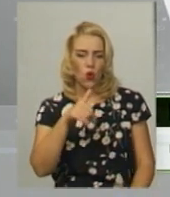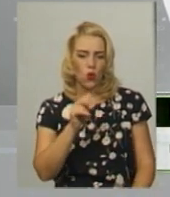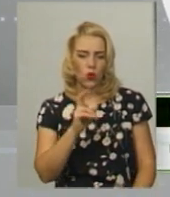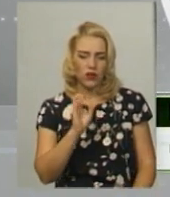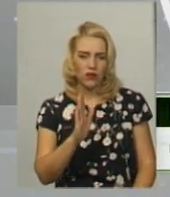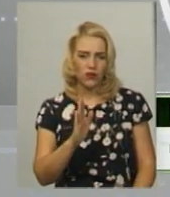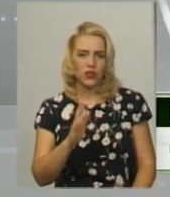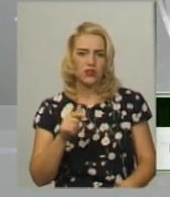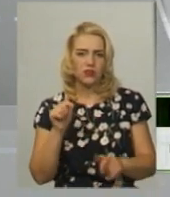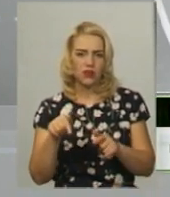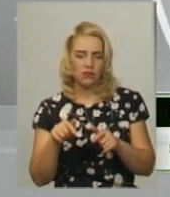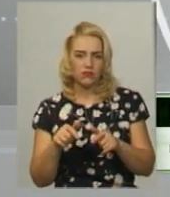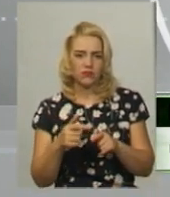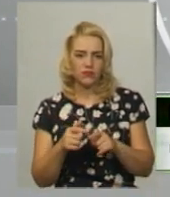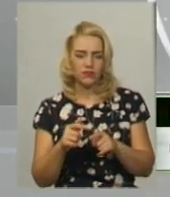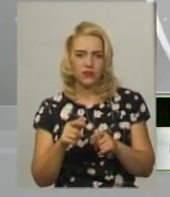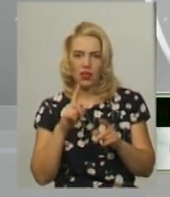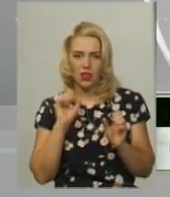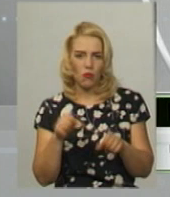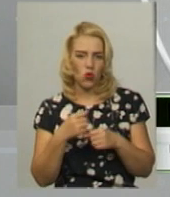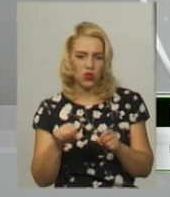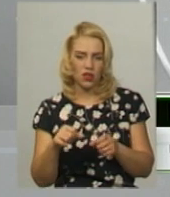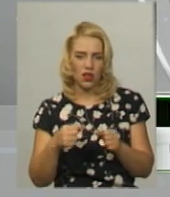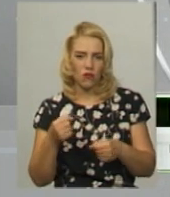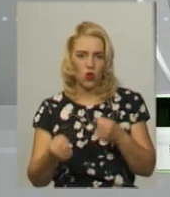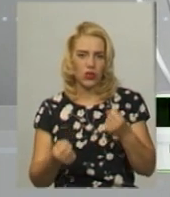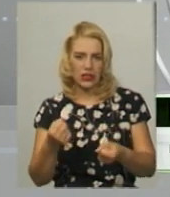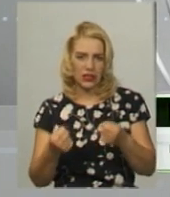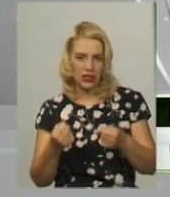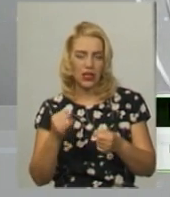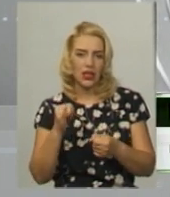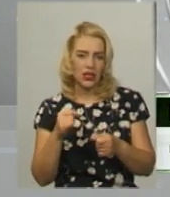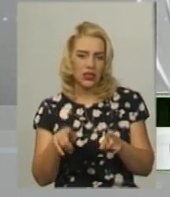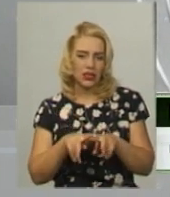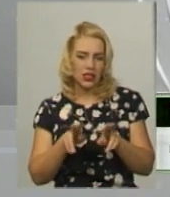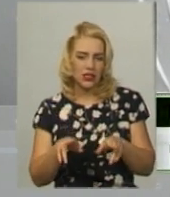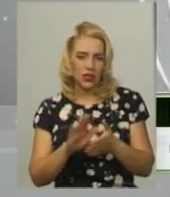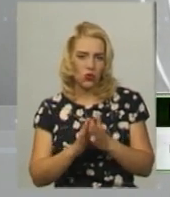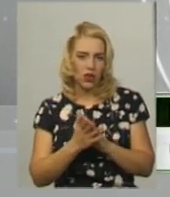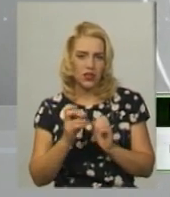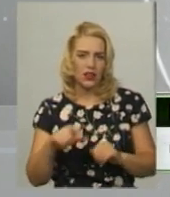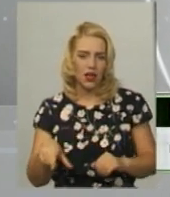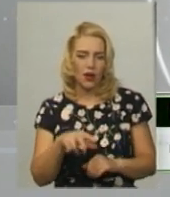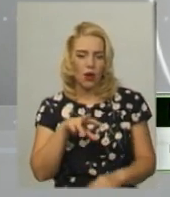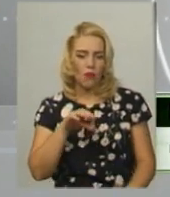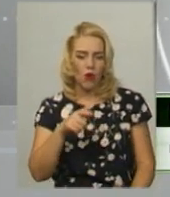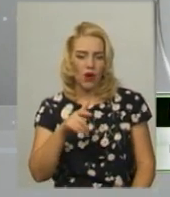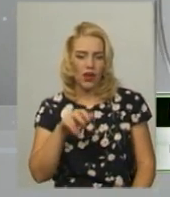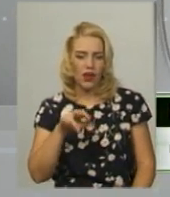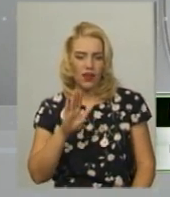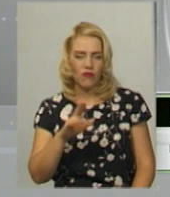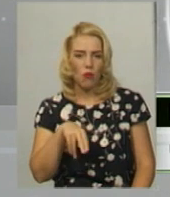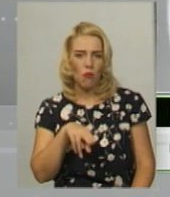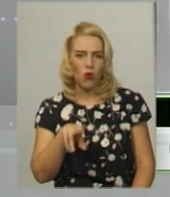де просто вже проїхати неможливо. І аналогічна ситуація на дорозі